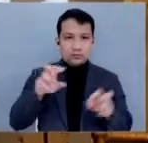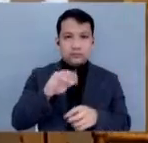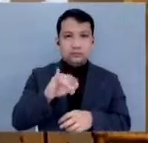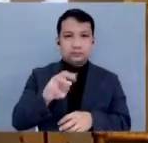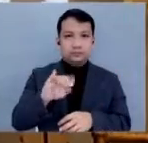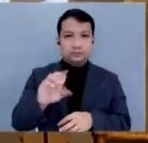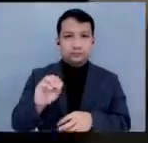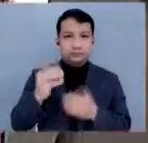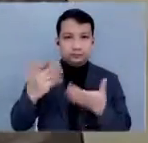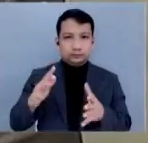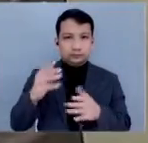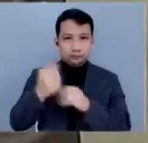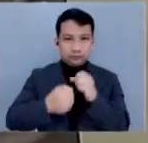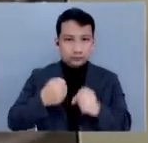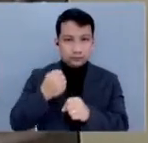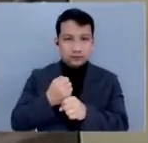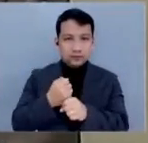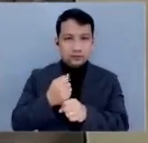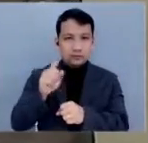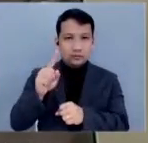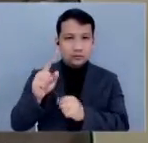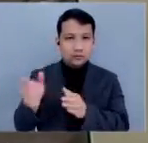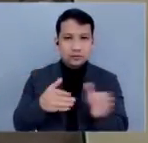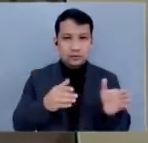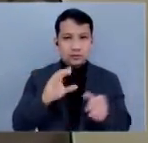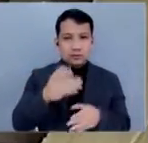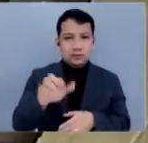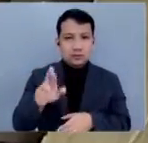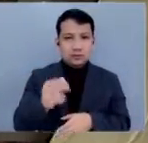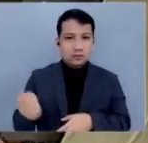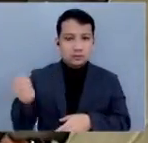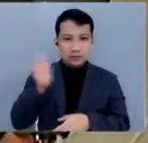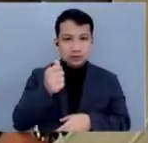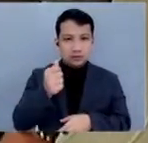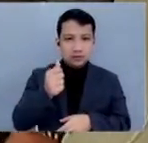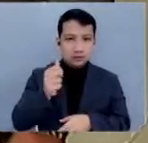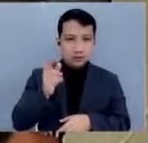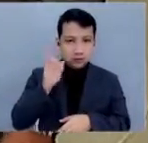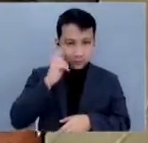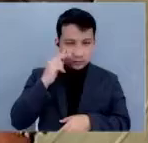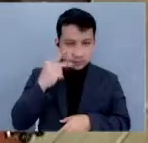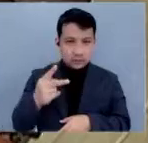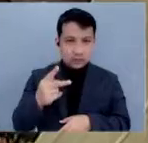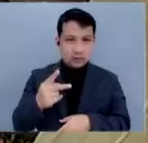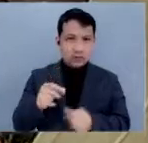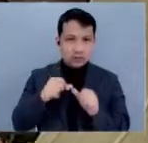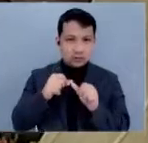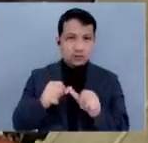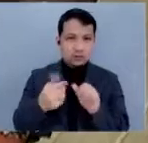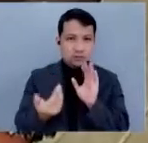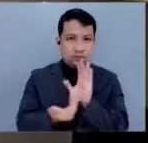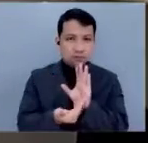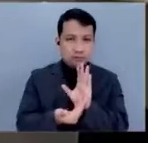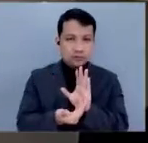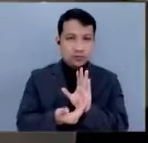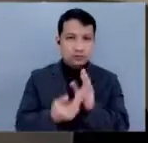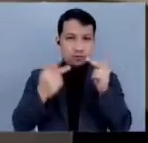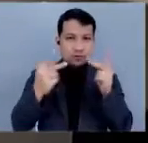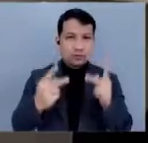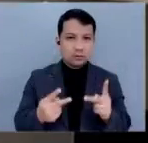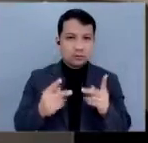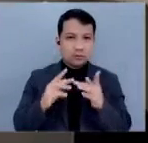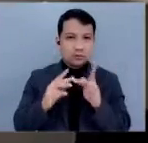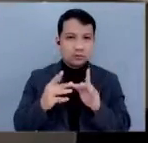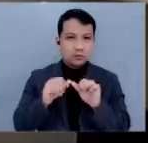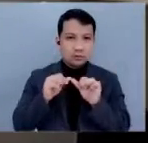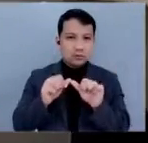taong pagpaplano. Ayon kay CHR Chairperson Richard Palpalato, patunay ang online sumbungan na ito na tuloy-tuloy